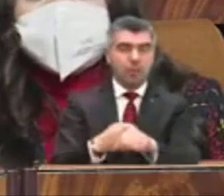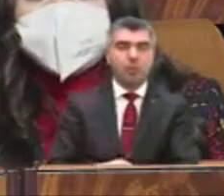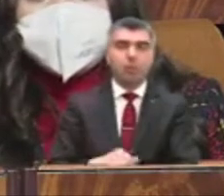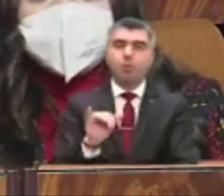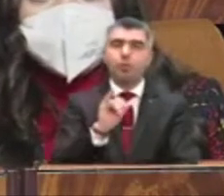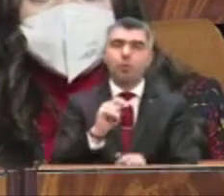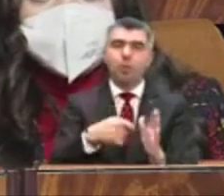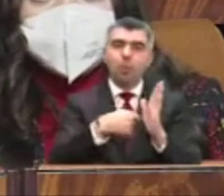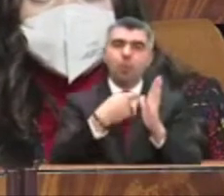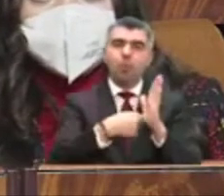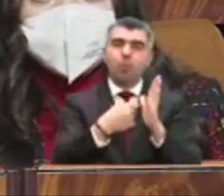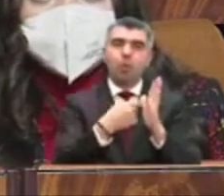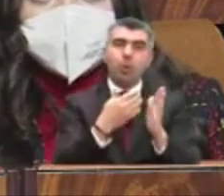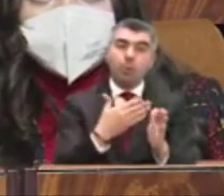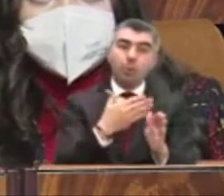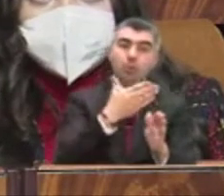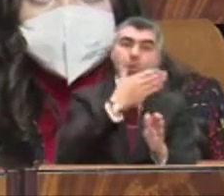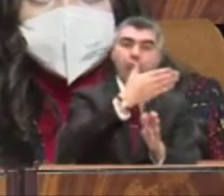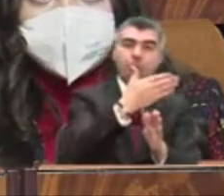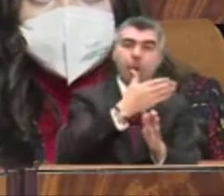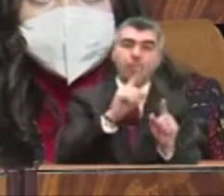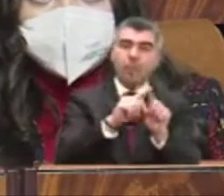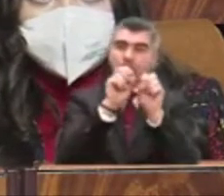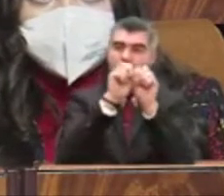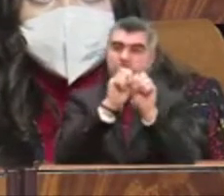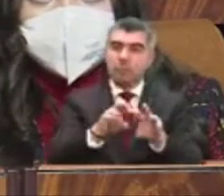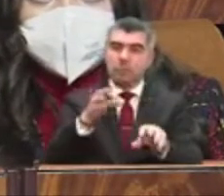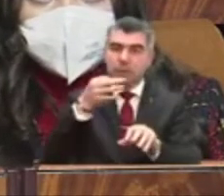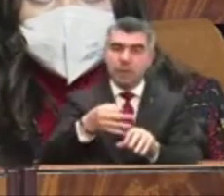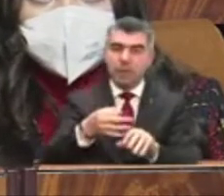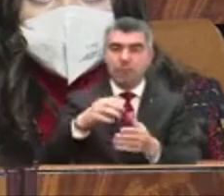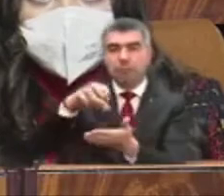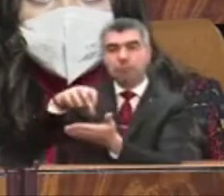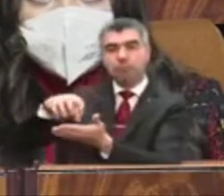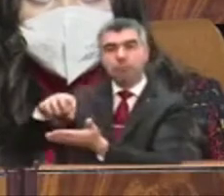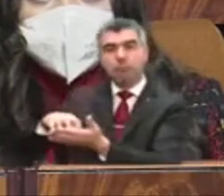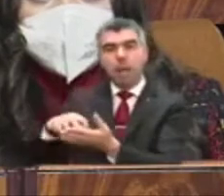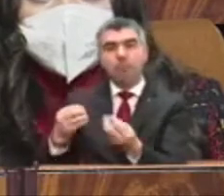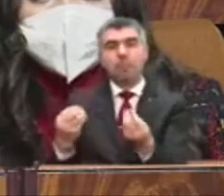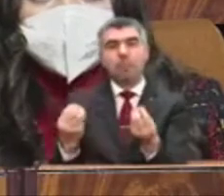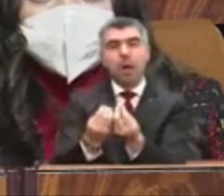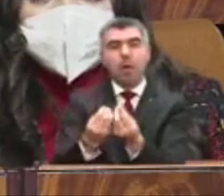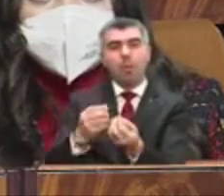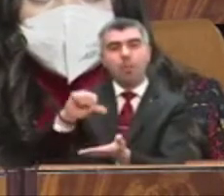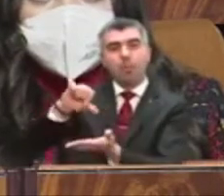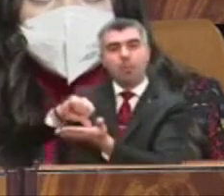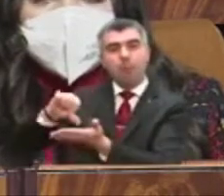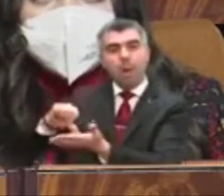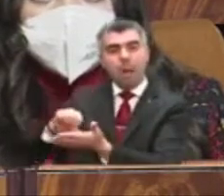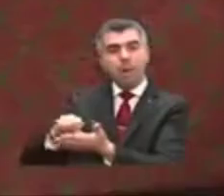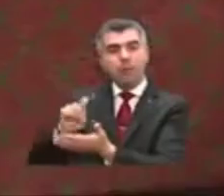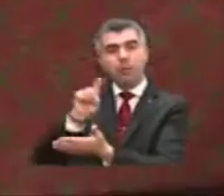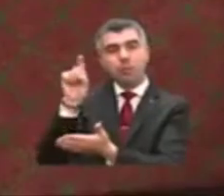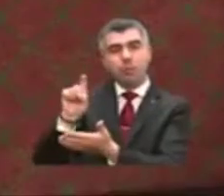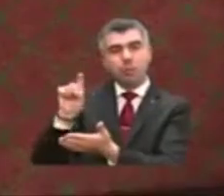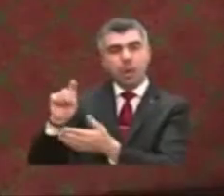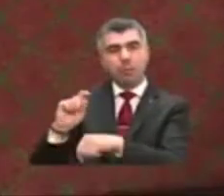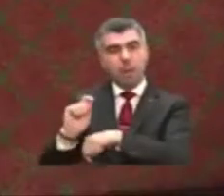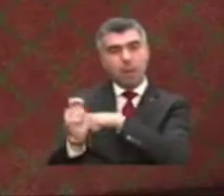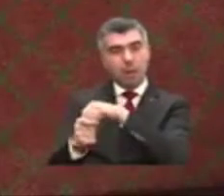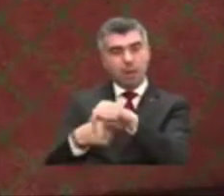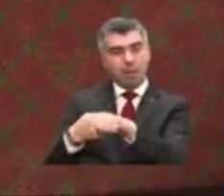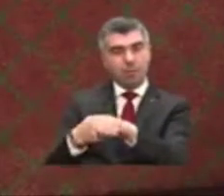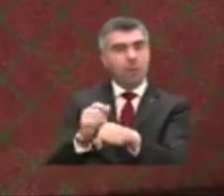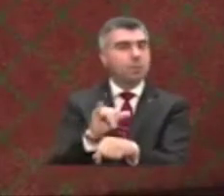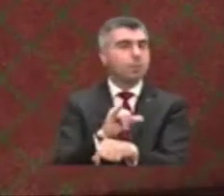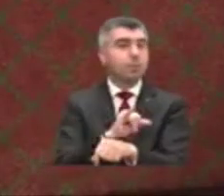المشاريع المستقبلية لتعميم البرنامج الآن في الذكر على الدواوير التابعة للمراكز والجماعات الترابية ذات الطابع القروي التي لم